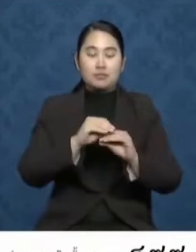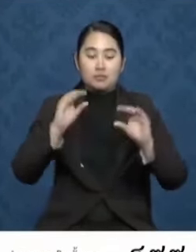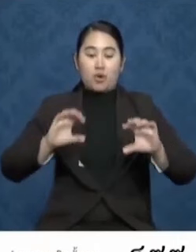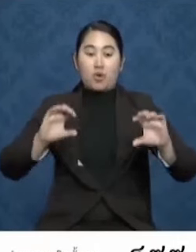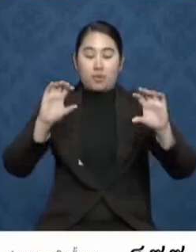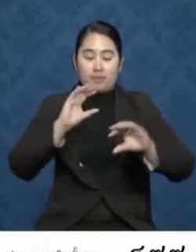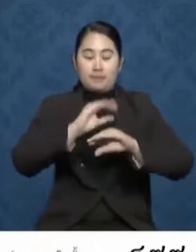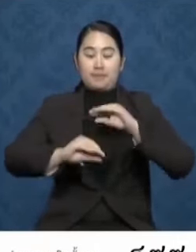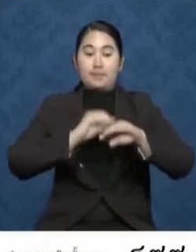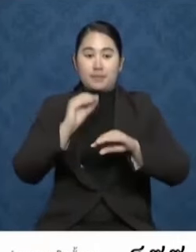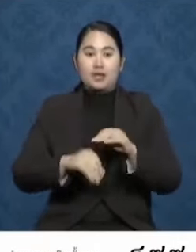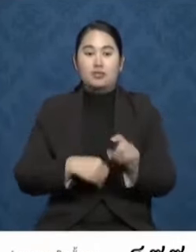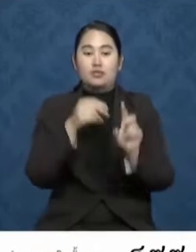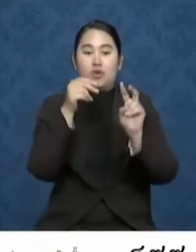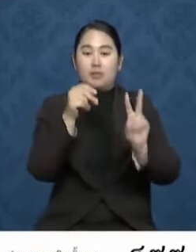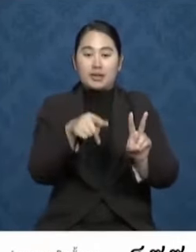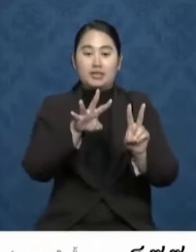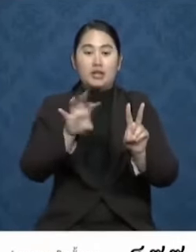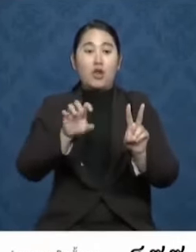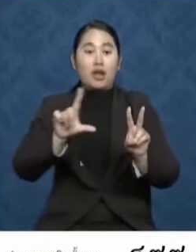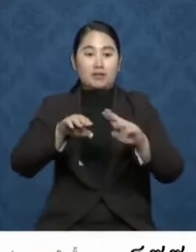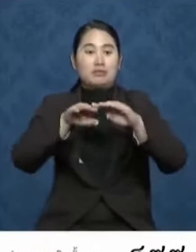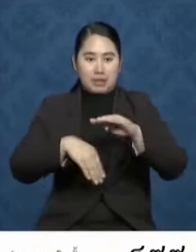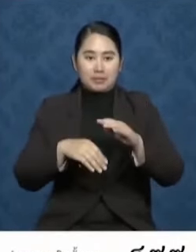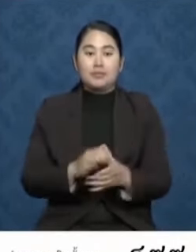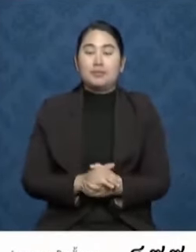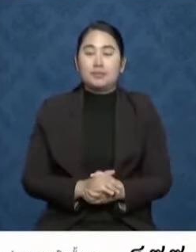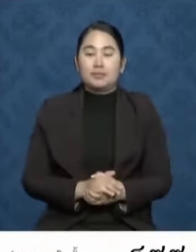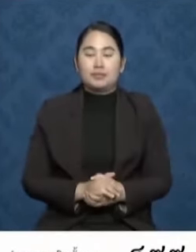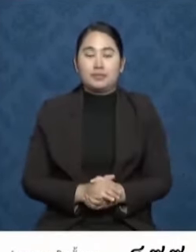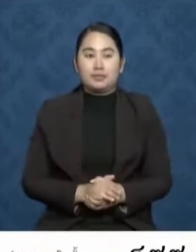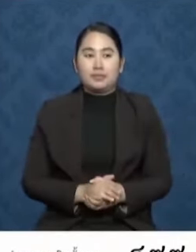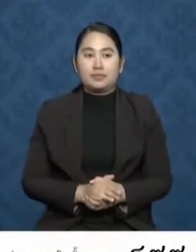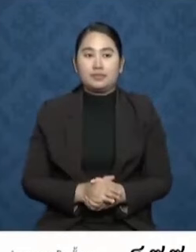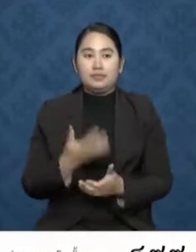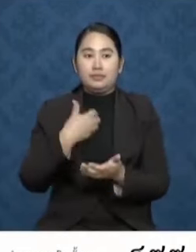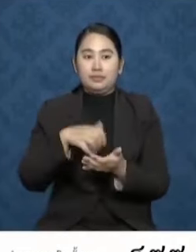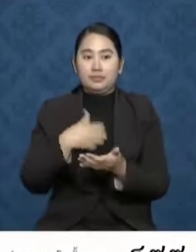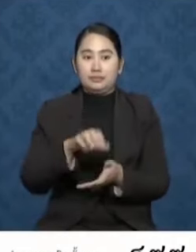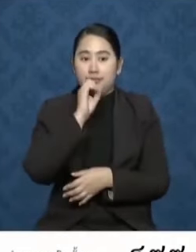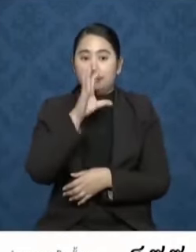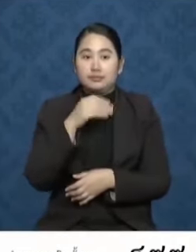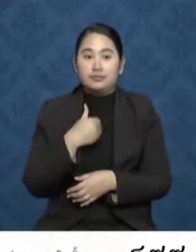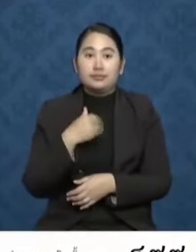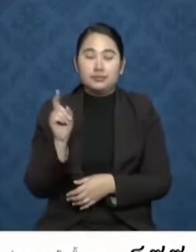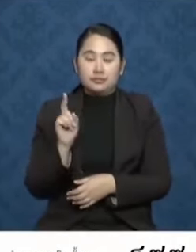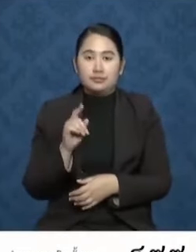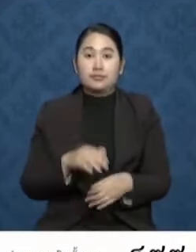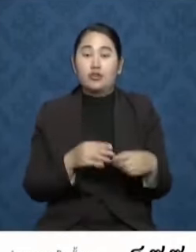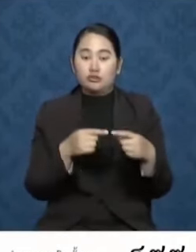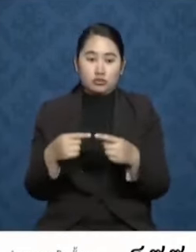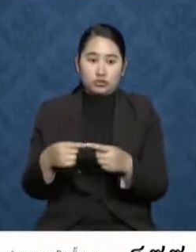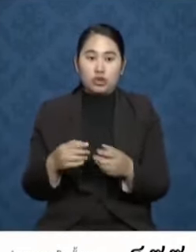กว่า2,400ล้านบาทแน่นอนแล้วท่านประธานครับดังนั้นเรื่องต่อไปนี้ดังนั้นต่อ